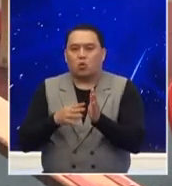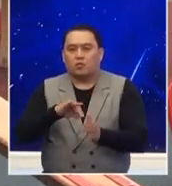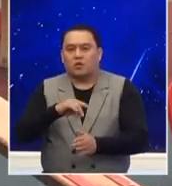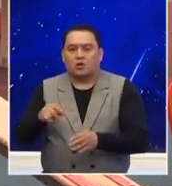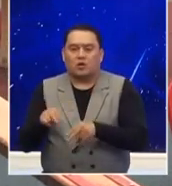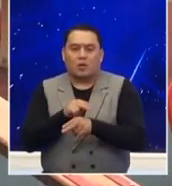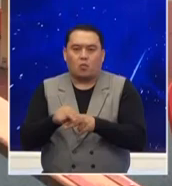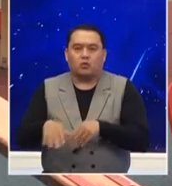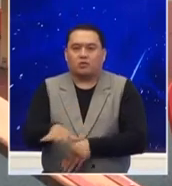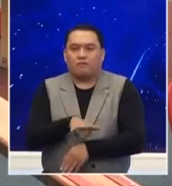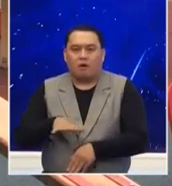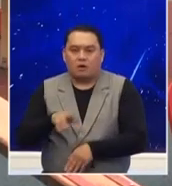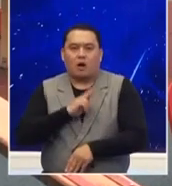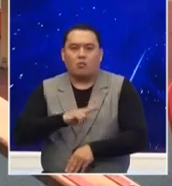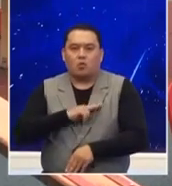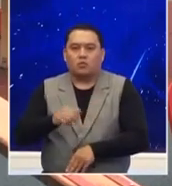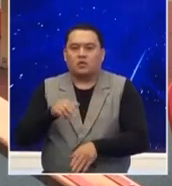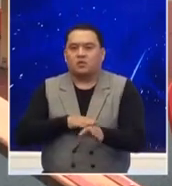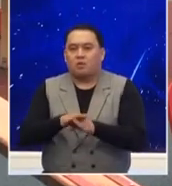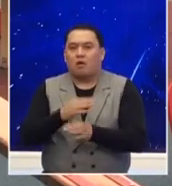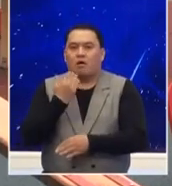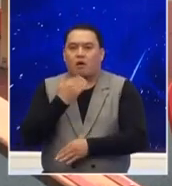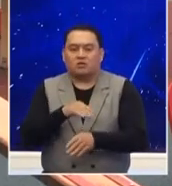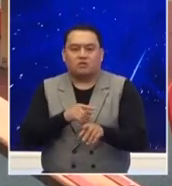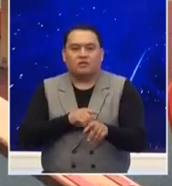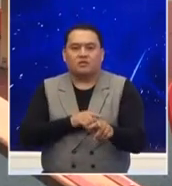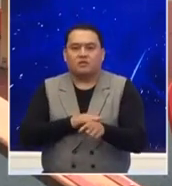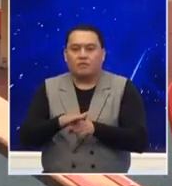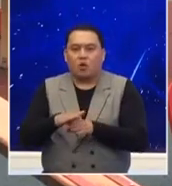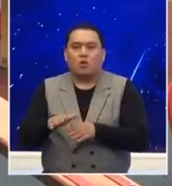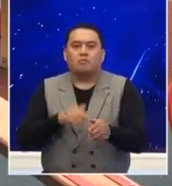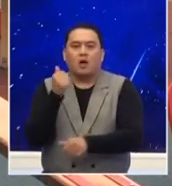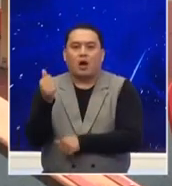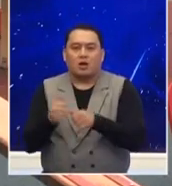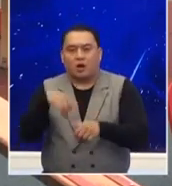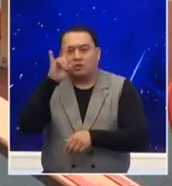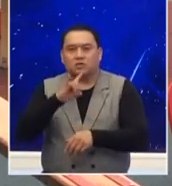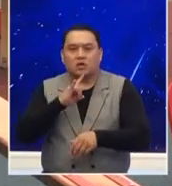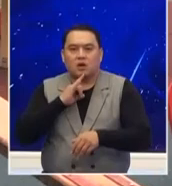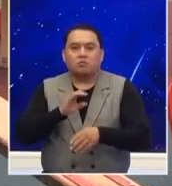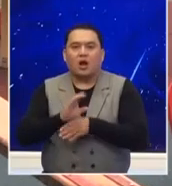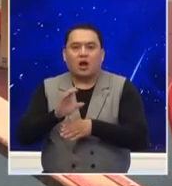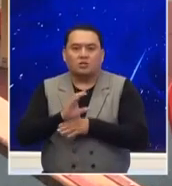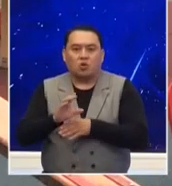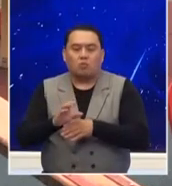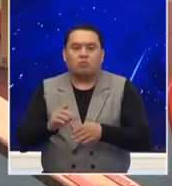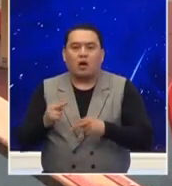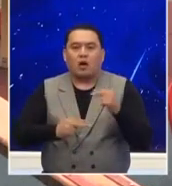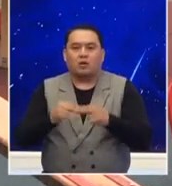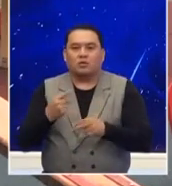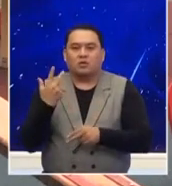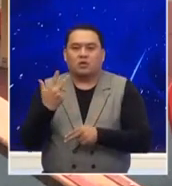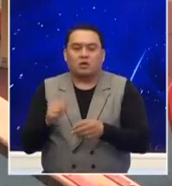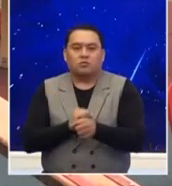на ремонт этого двора. Работы мы исполнили качественно и в срок. Все использованные материалы казахстанского производства. Также мы построили 3